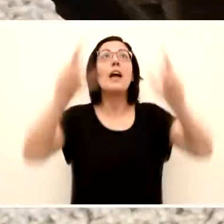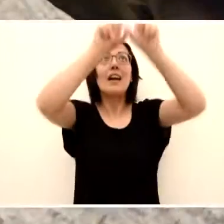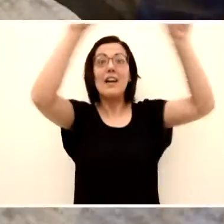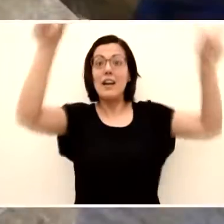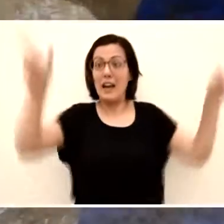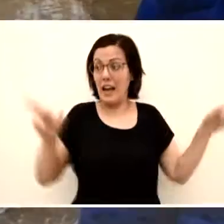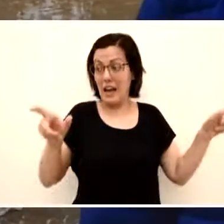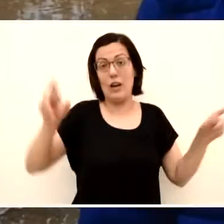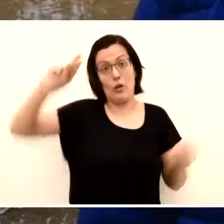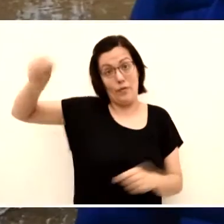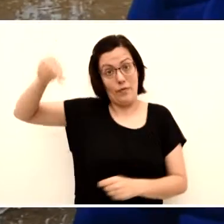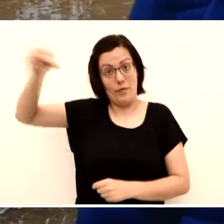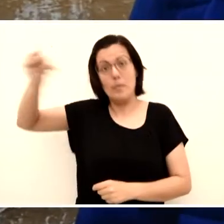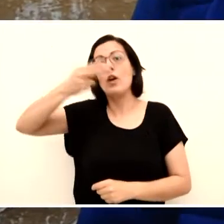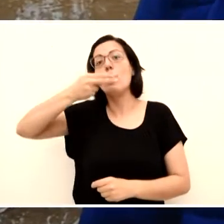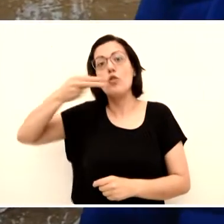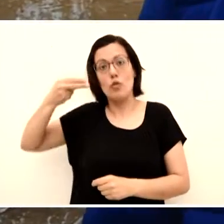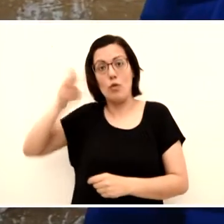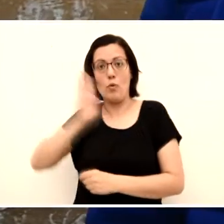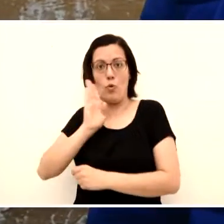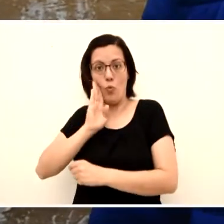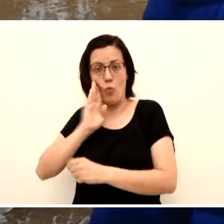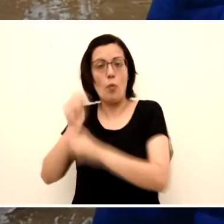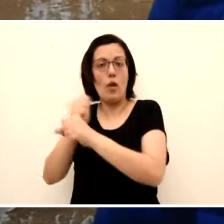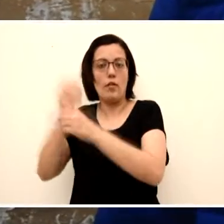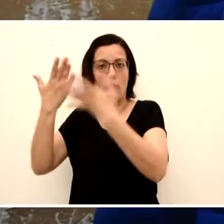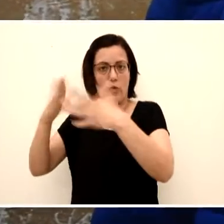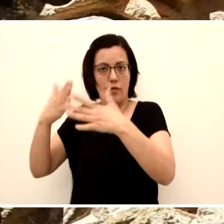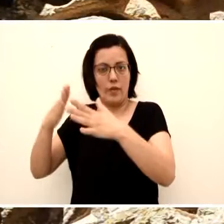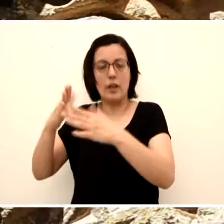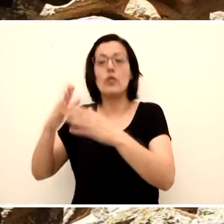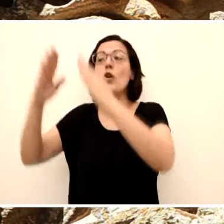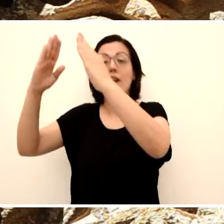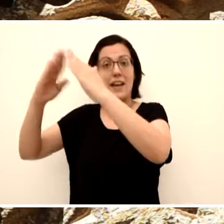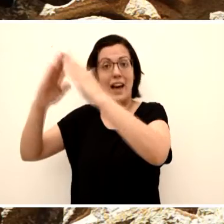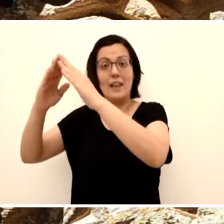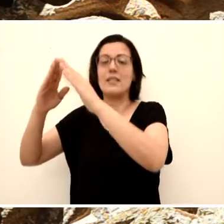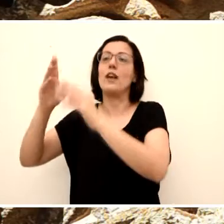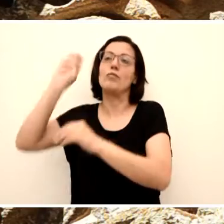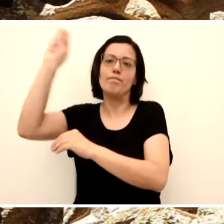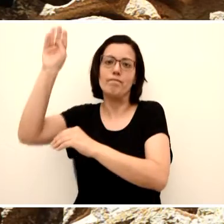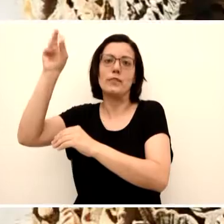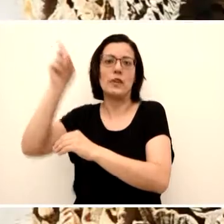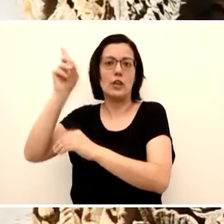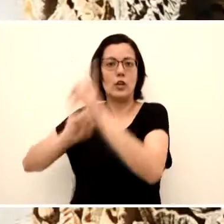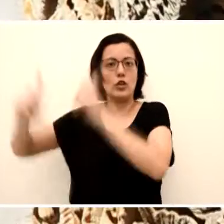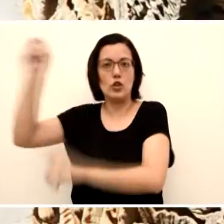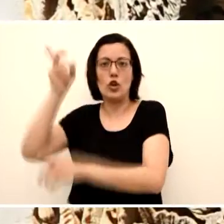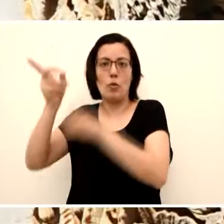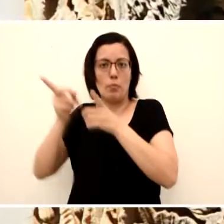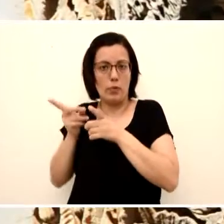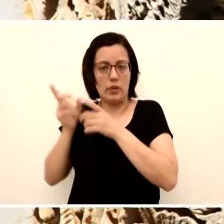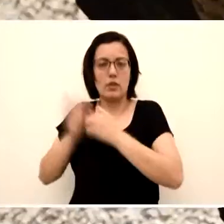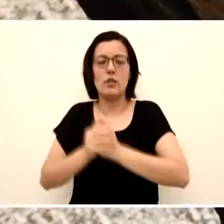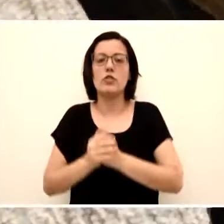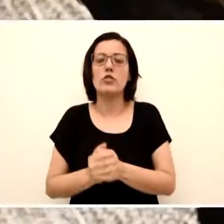Sull'arco compare il nome dell'autore, è un'invocazione a Dio perché protegga la sua casa. Il maestro Scalpellino è come se avesse esposto la sua mercanzia